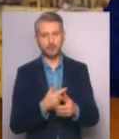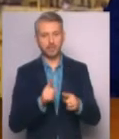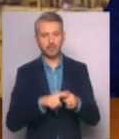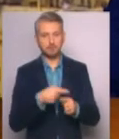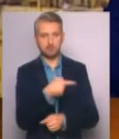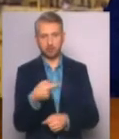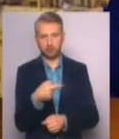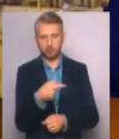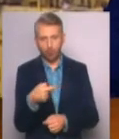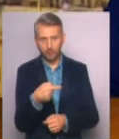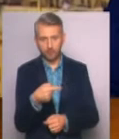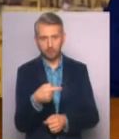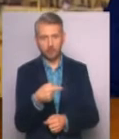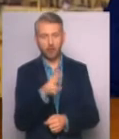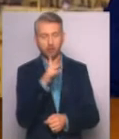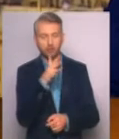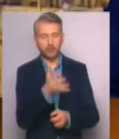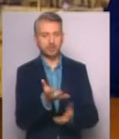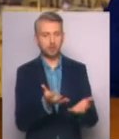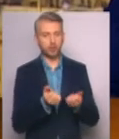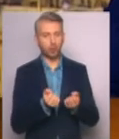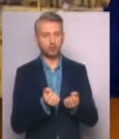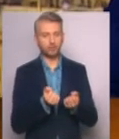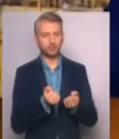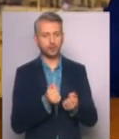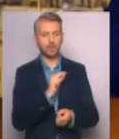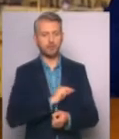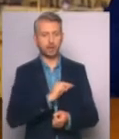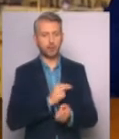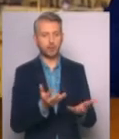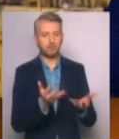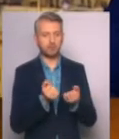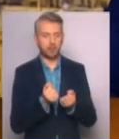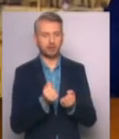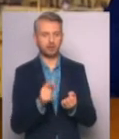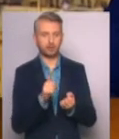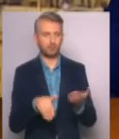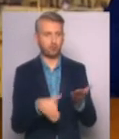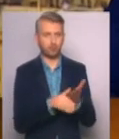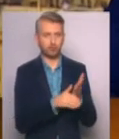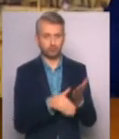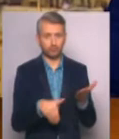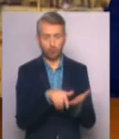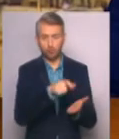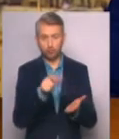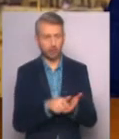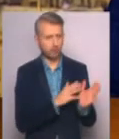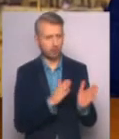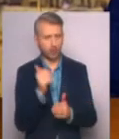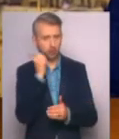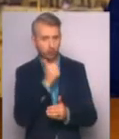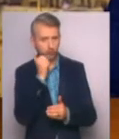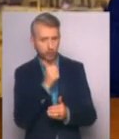поверх. Відповідно, часи прийому вона працює приймальні, як така споміщена камера, регулярно, кожного дня практично на